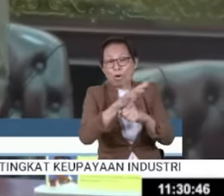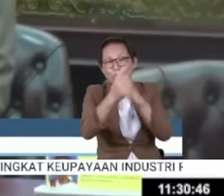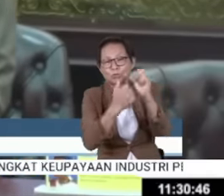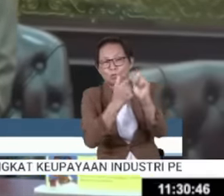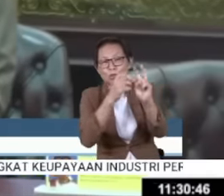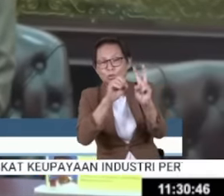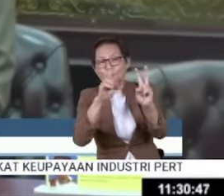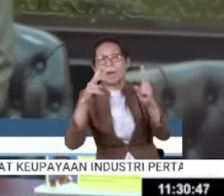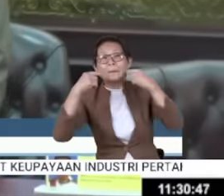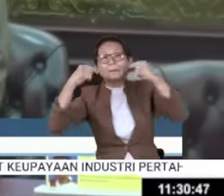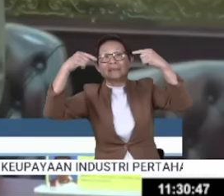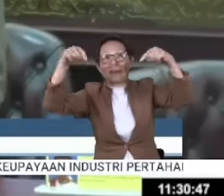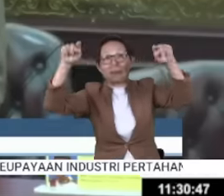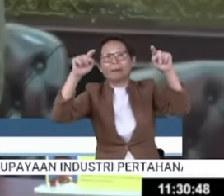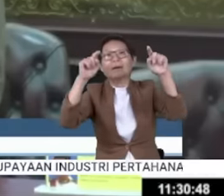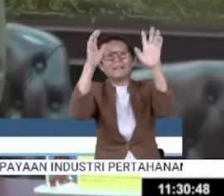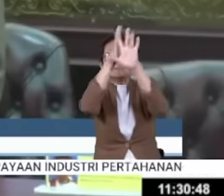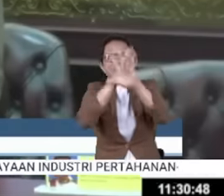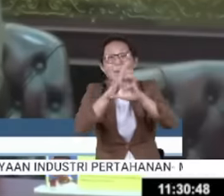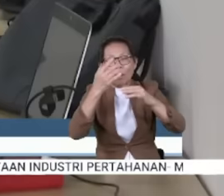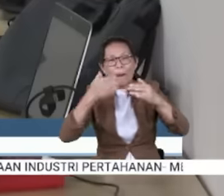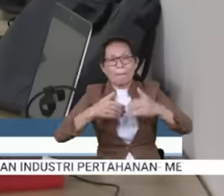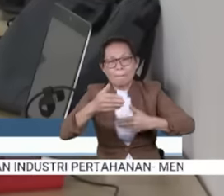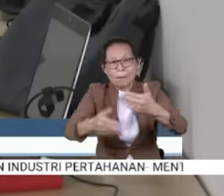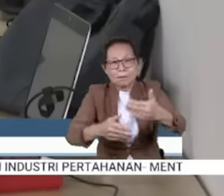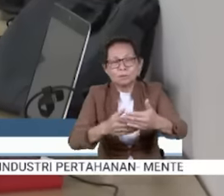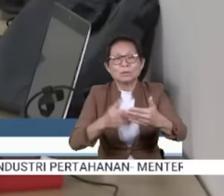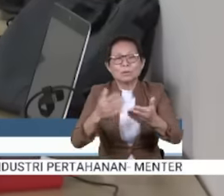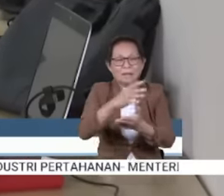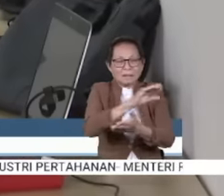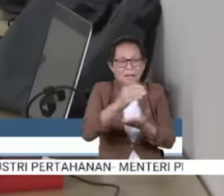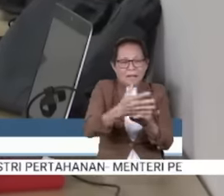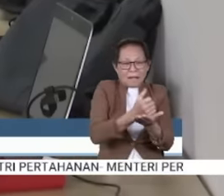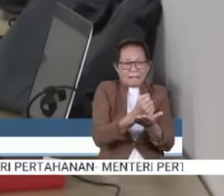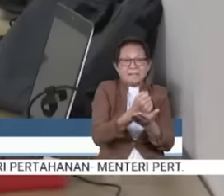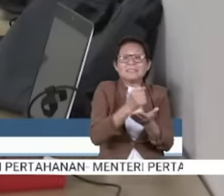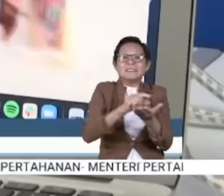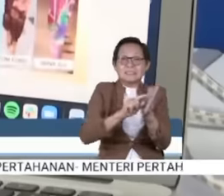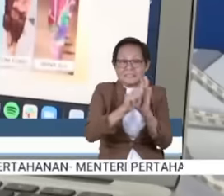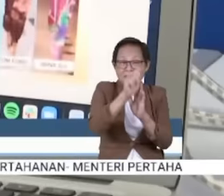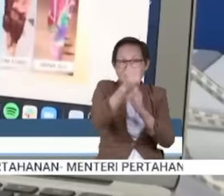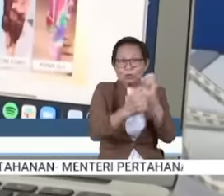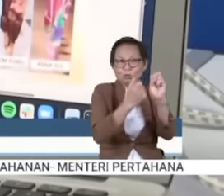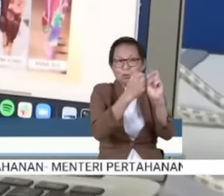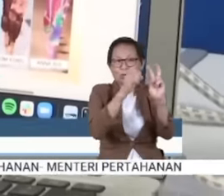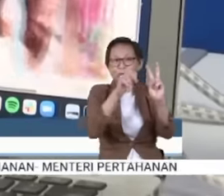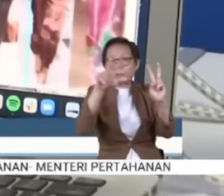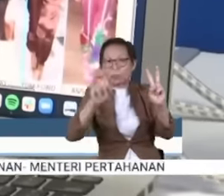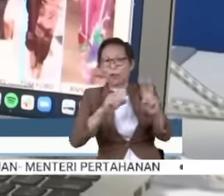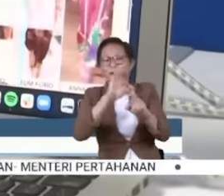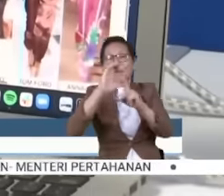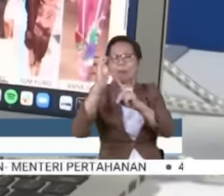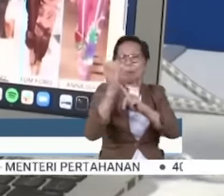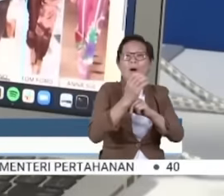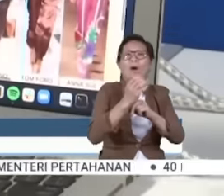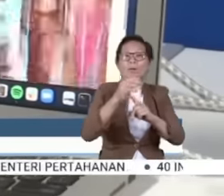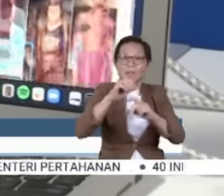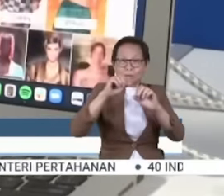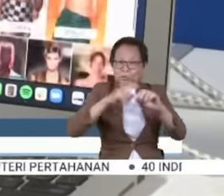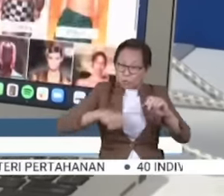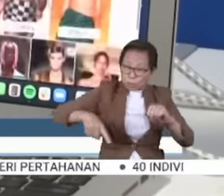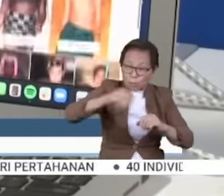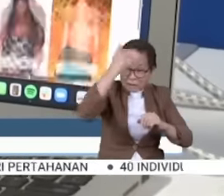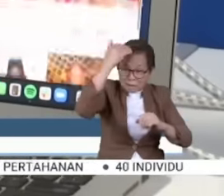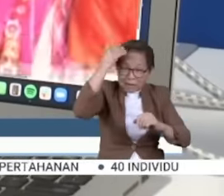Sarawak maju dan berpendapatan tinggi menjelang 2030 serta menyediakan dan membudayakan pendidikan dalam